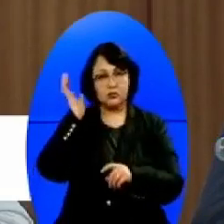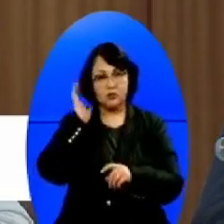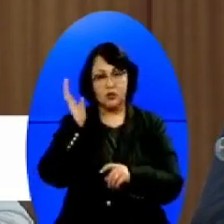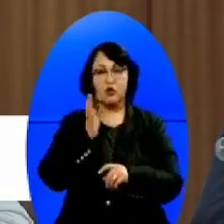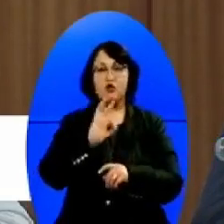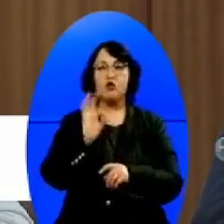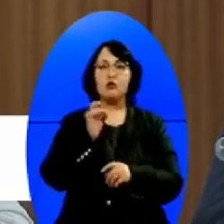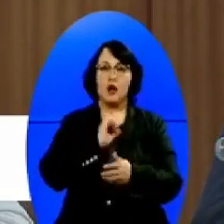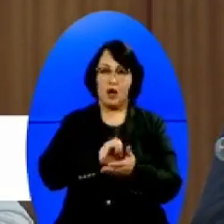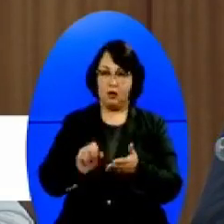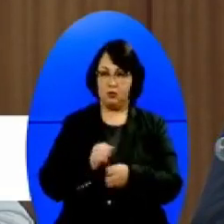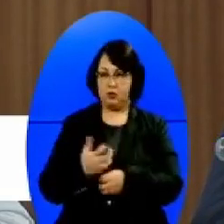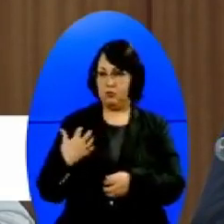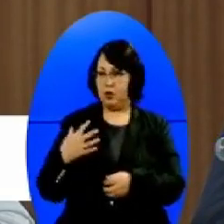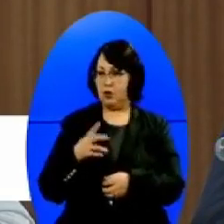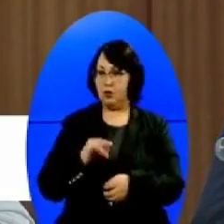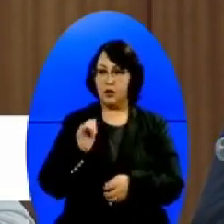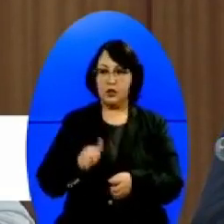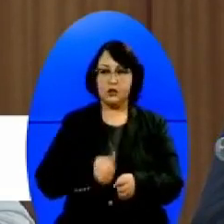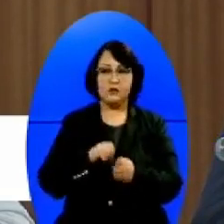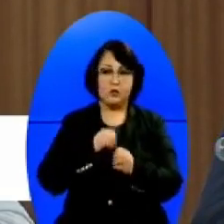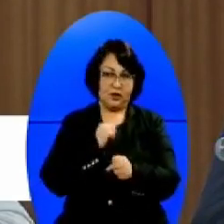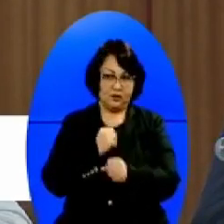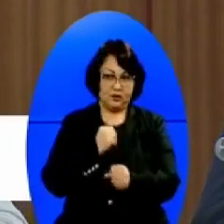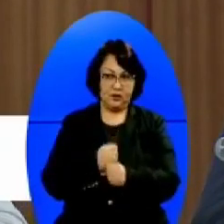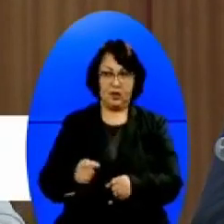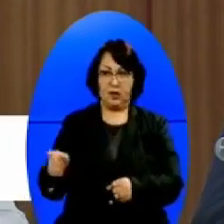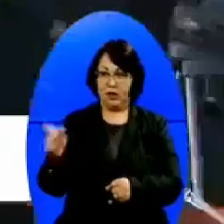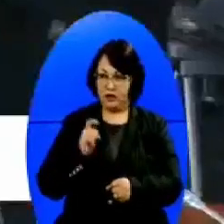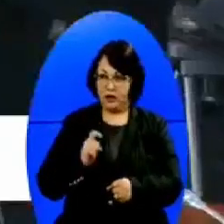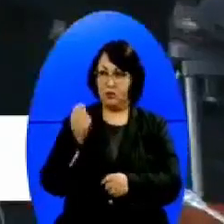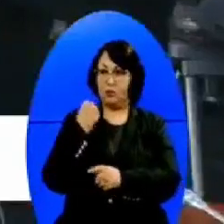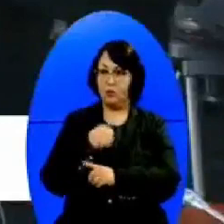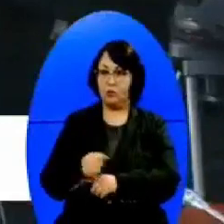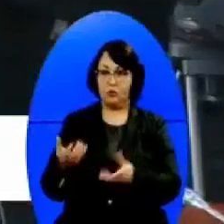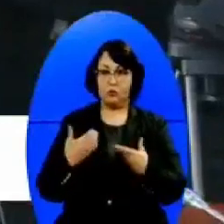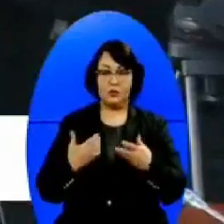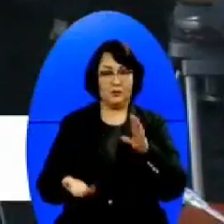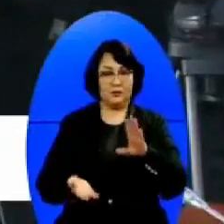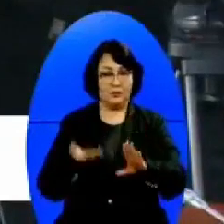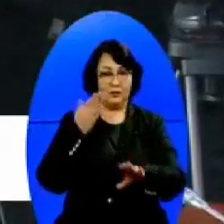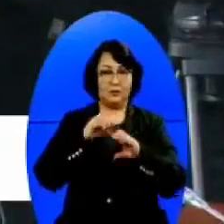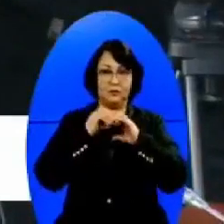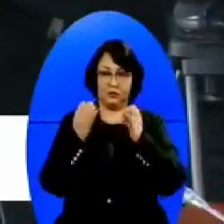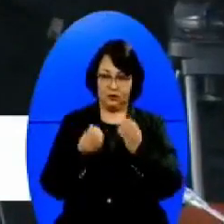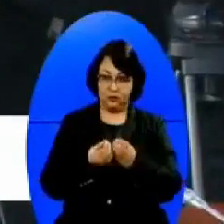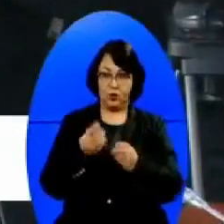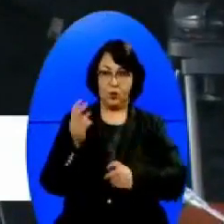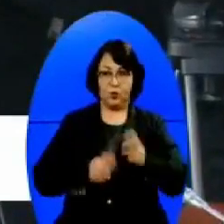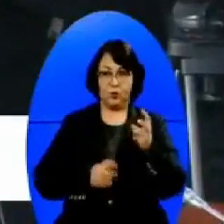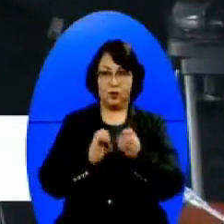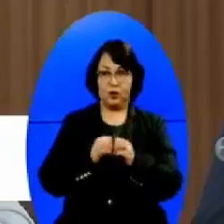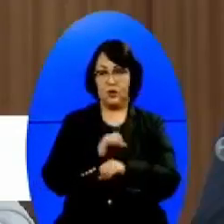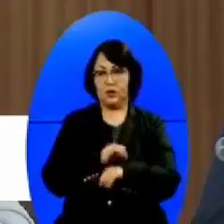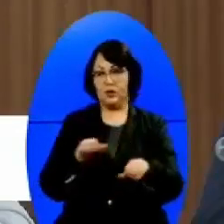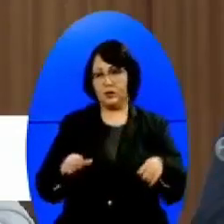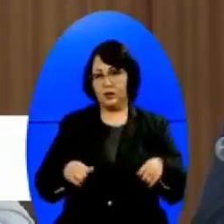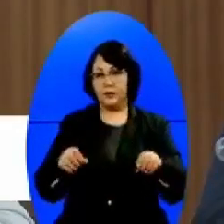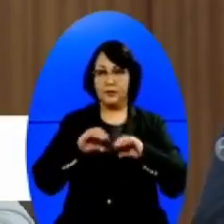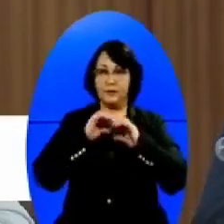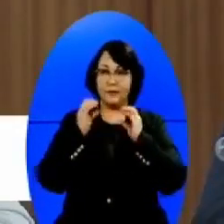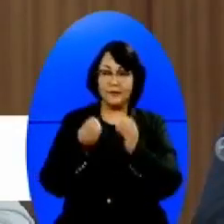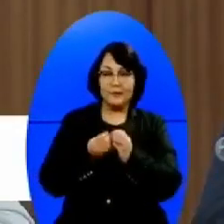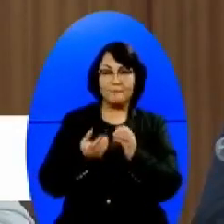бас сайн ажилласныг бол тэмдэглэж үнэлтгэжсэн нас бидэнд урам өгсөн. Сайжруулсан түвшний үйлдвэр барьж иргэдээ энэ сайжруулсан